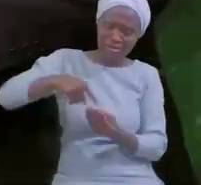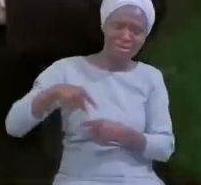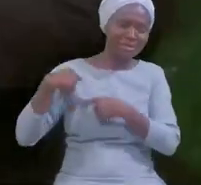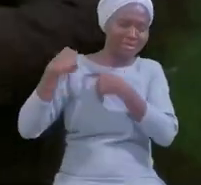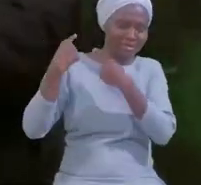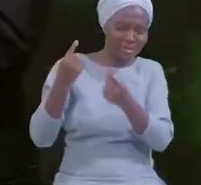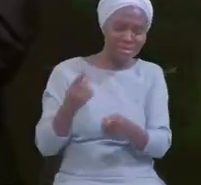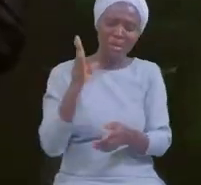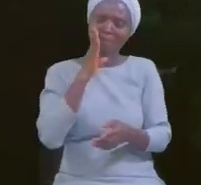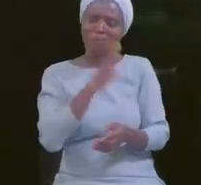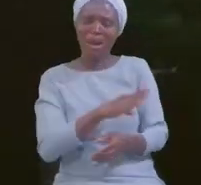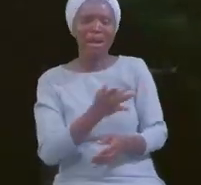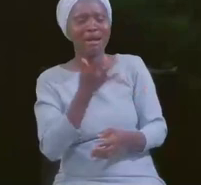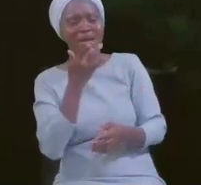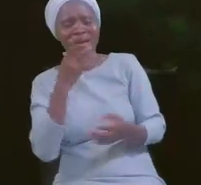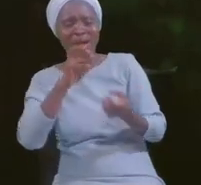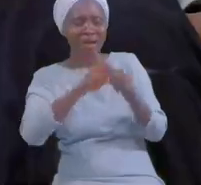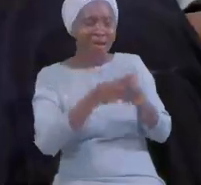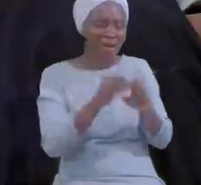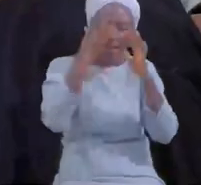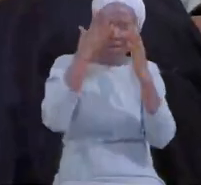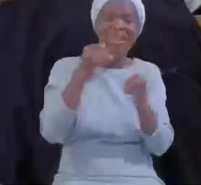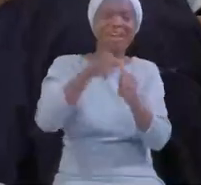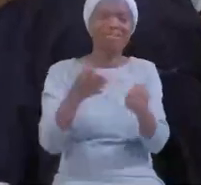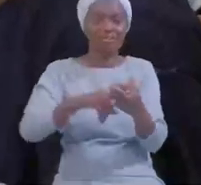sera effacé ce soir au nom de Jésus,